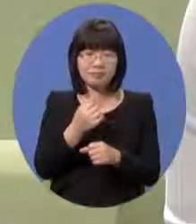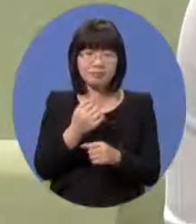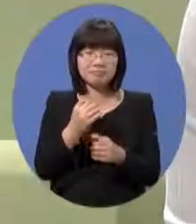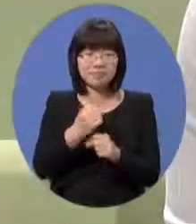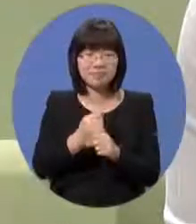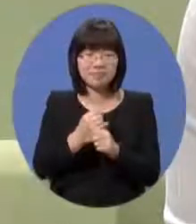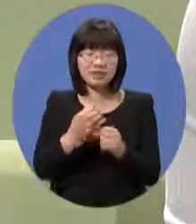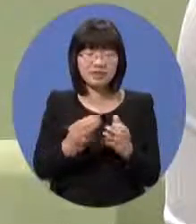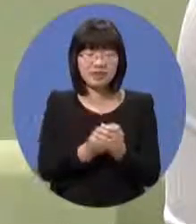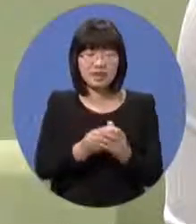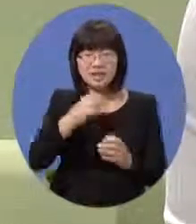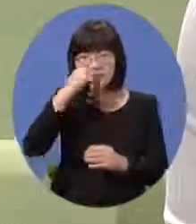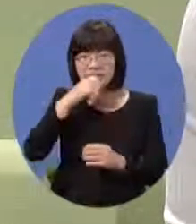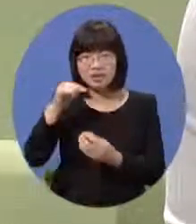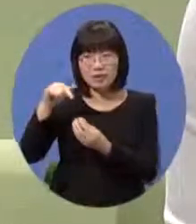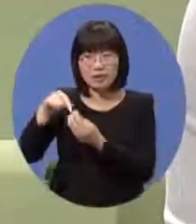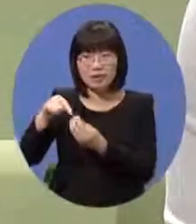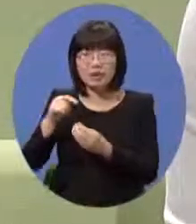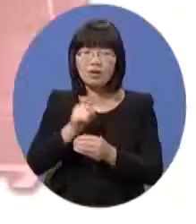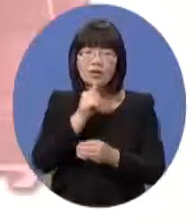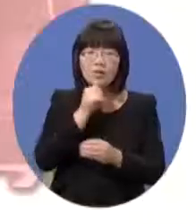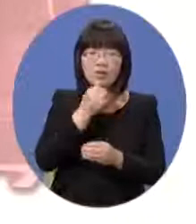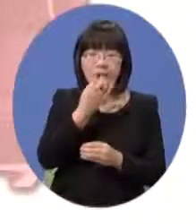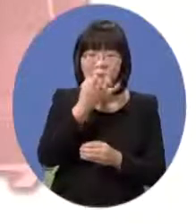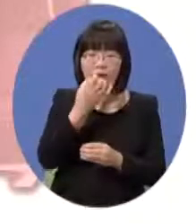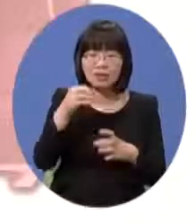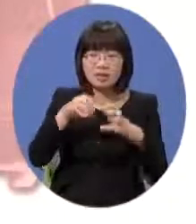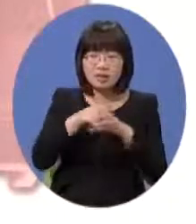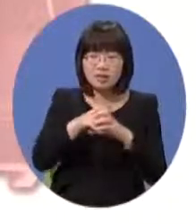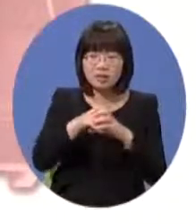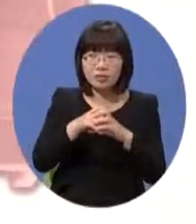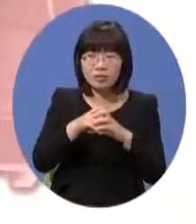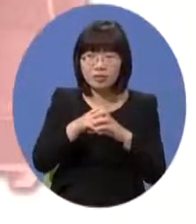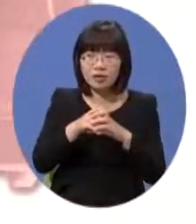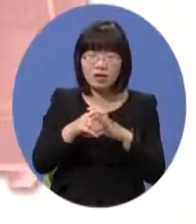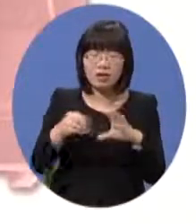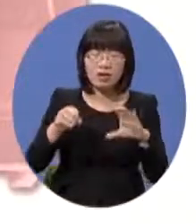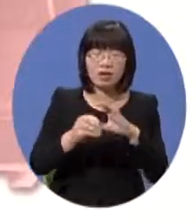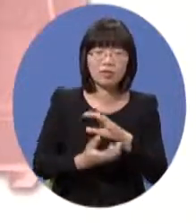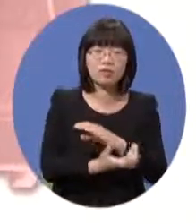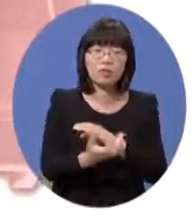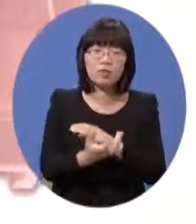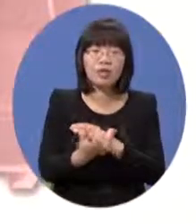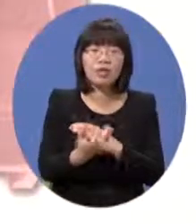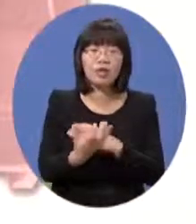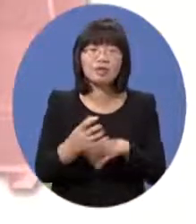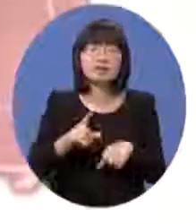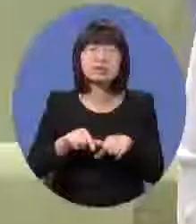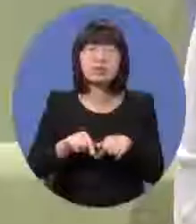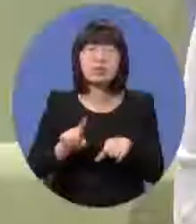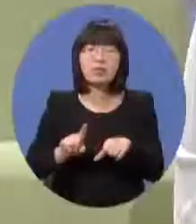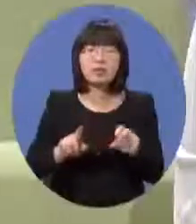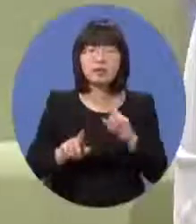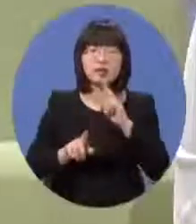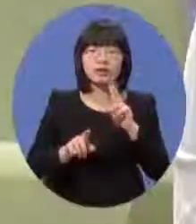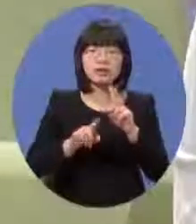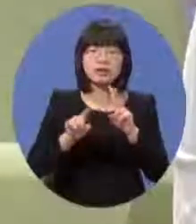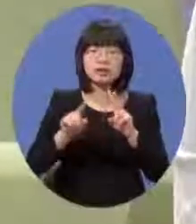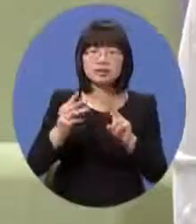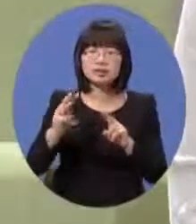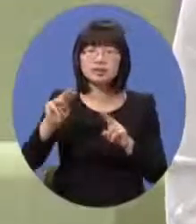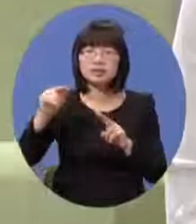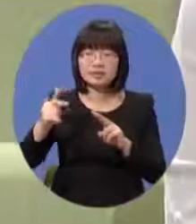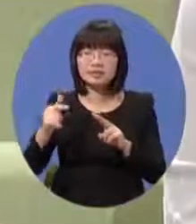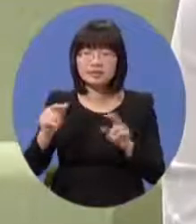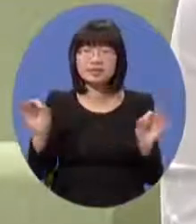단호박에다가 그렇죠. 콩밥을 네, 지어 콩밥을 넣고 거죠. 전자레인지는 네. 얼마나 돌려요? 전자레인지 보통 2분에서 3분 정도